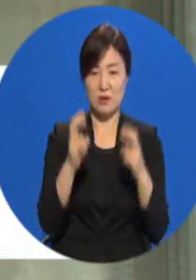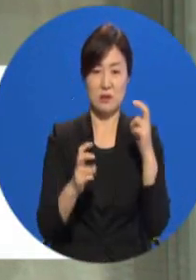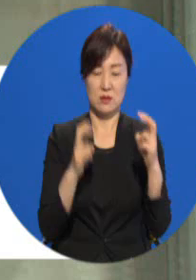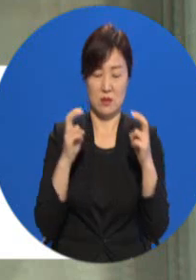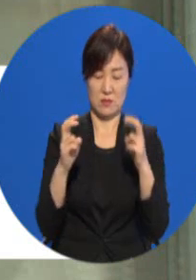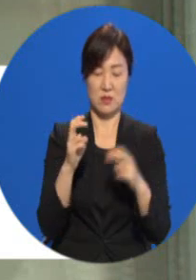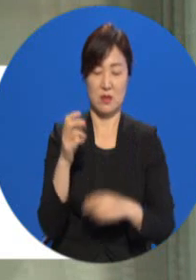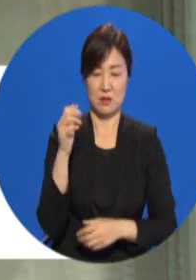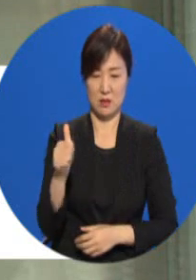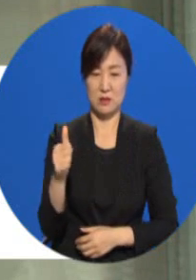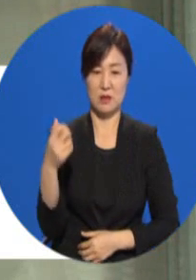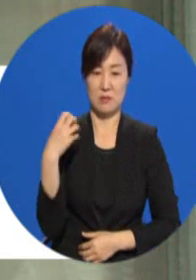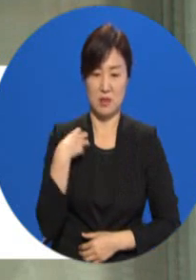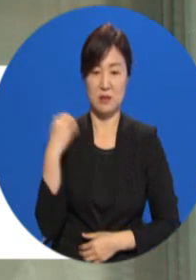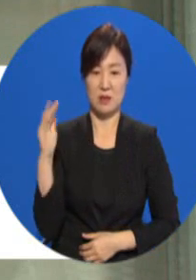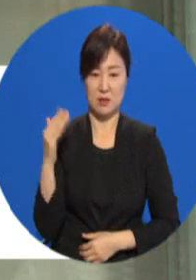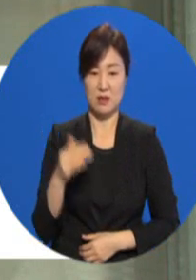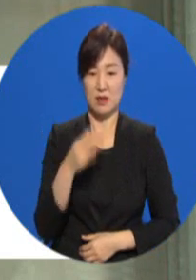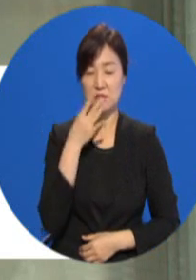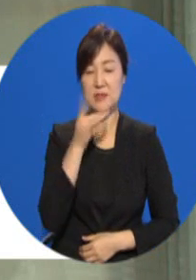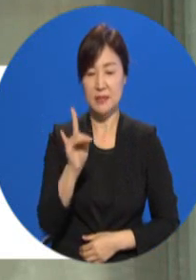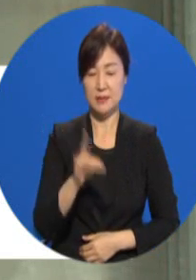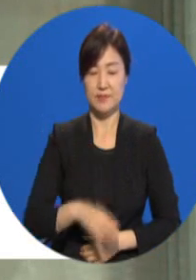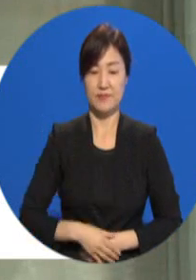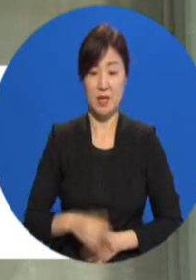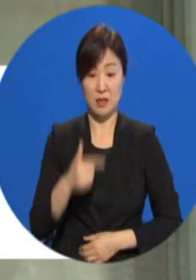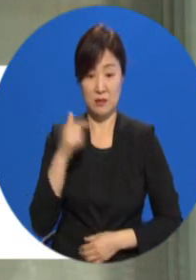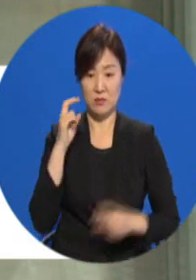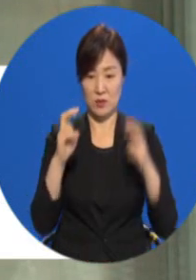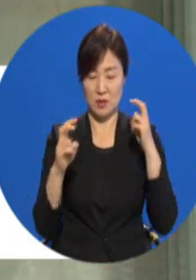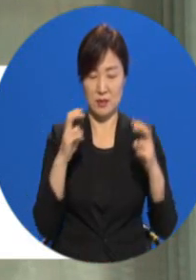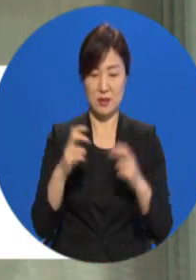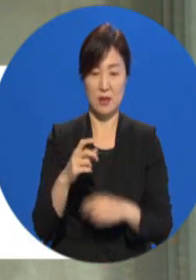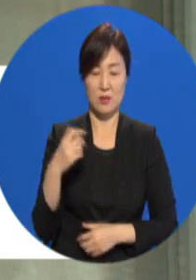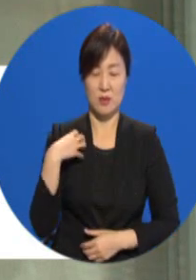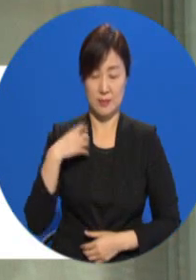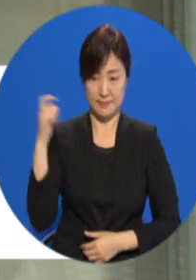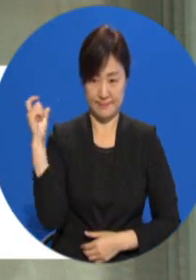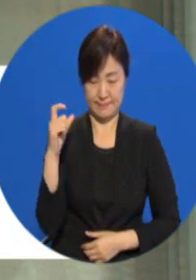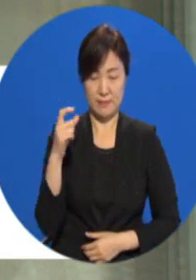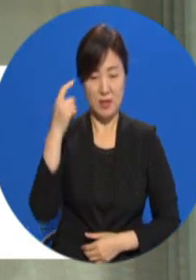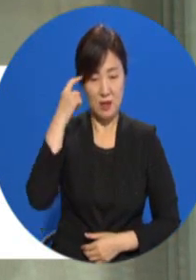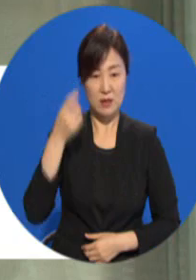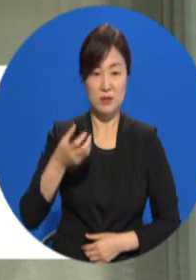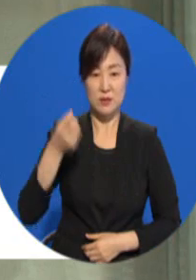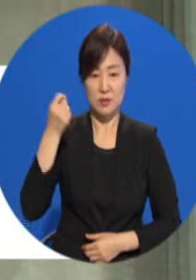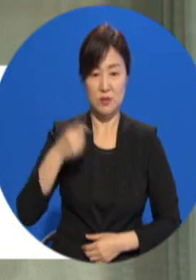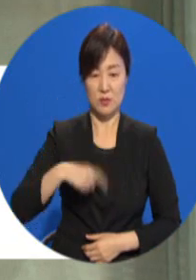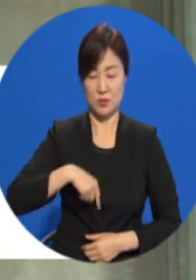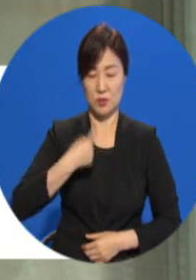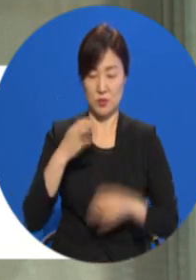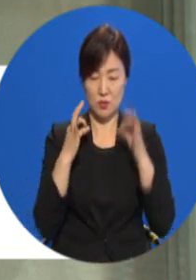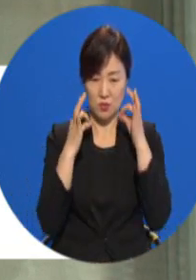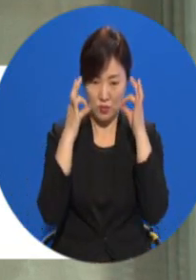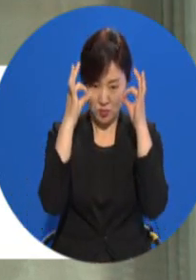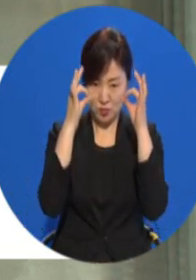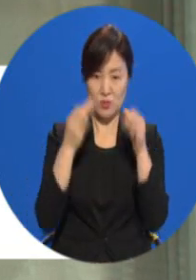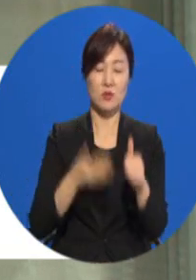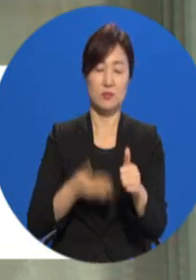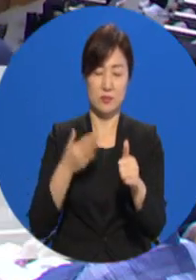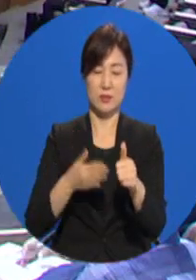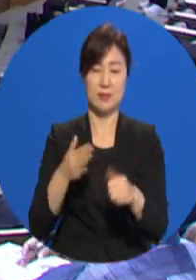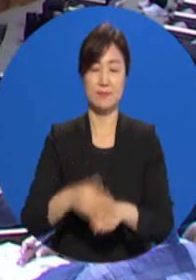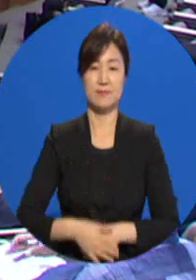있다 해도 과언이 아닐 겁니다. 대형 사업장은 보다 책임의식을 갖고 자발적인 감축 노력을 강화해 주시길